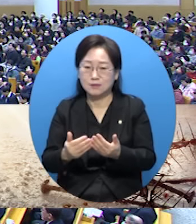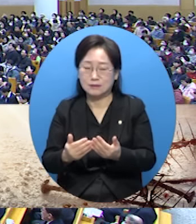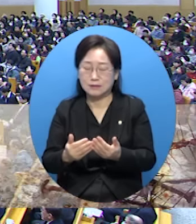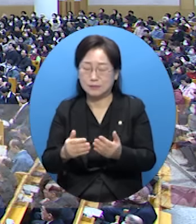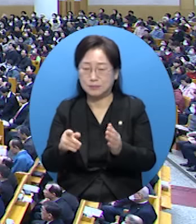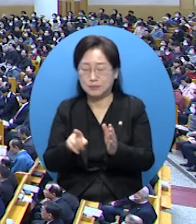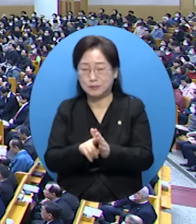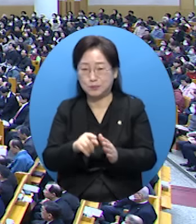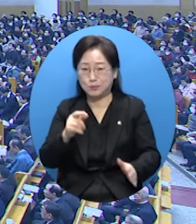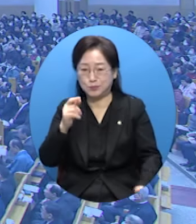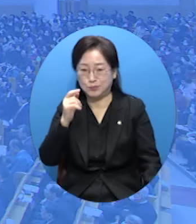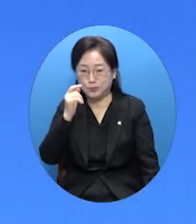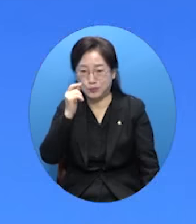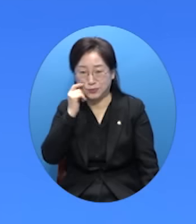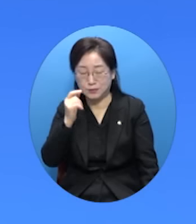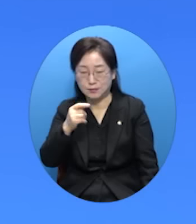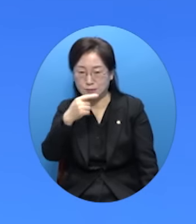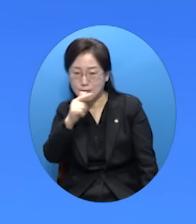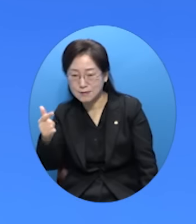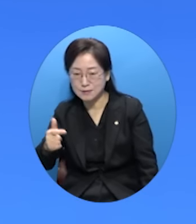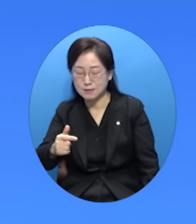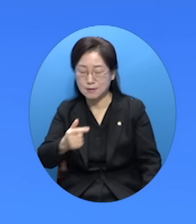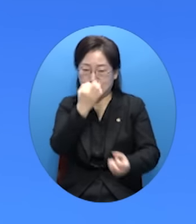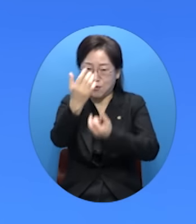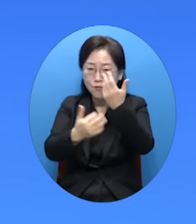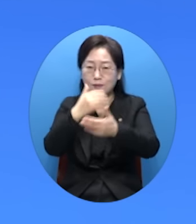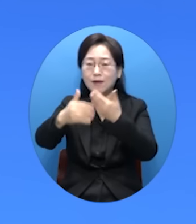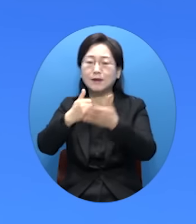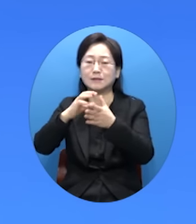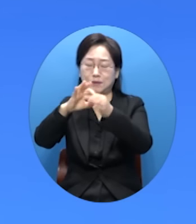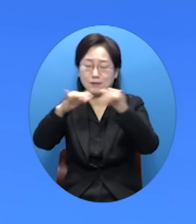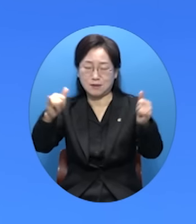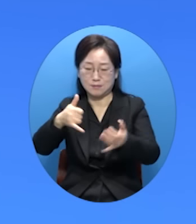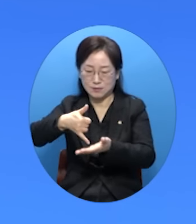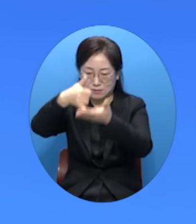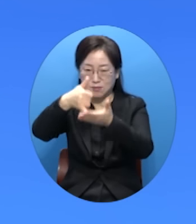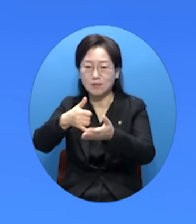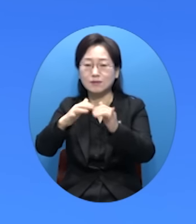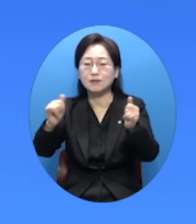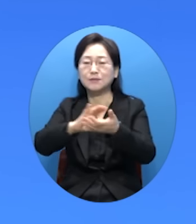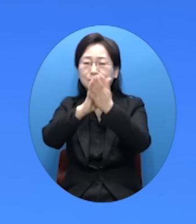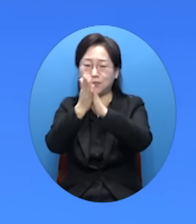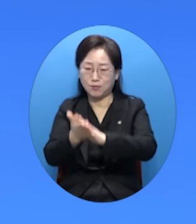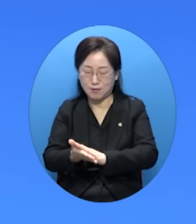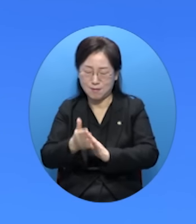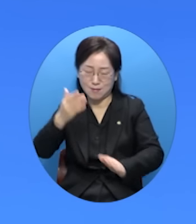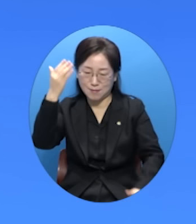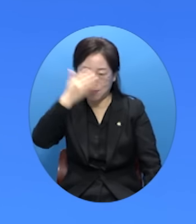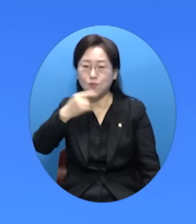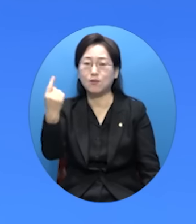불신앙의 찌꺼기를 다 태워버려서 하나님의 사람으로 인격자로 변화되어서 나오는